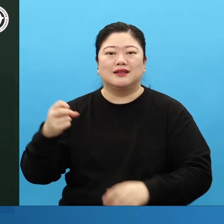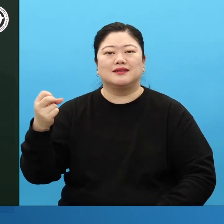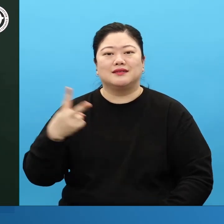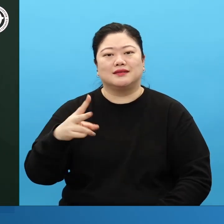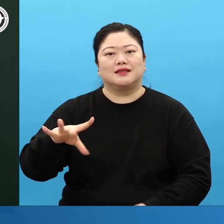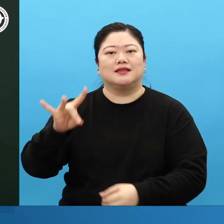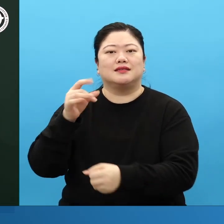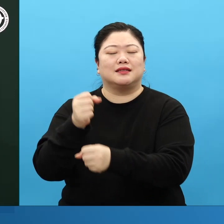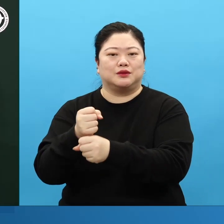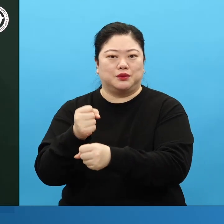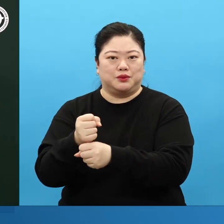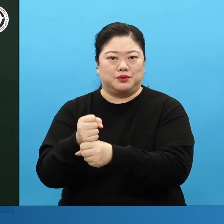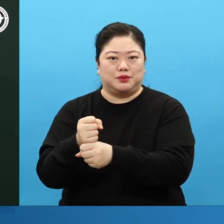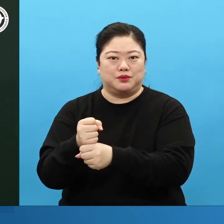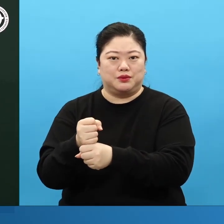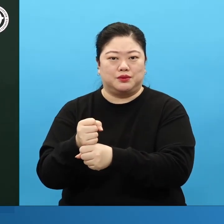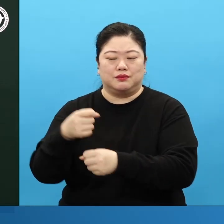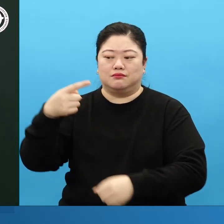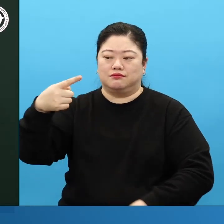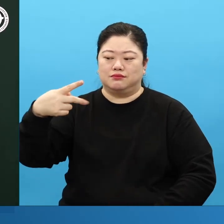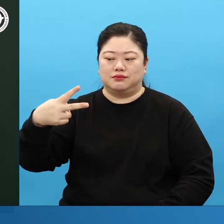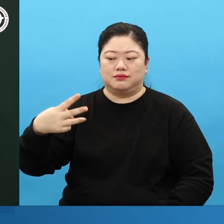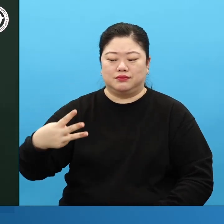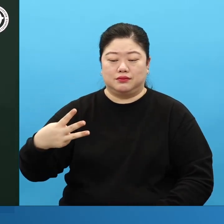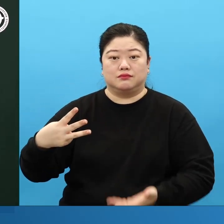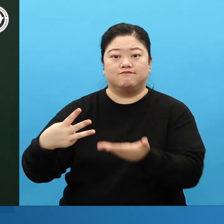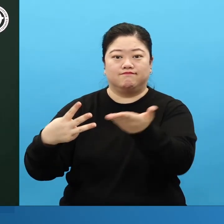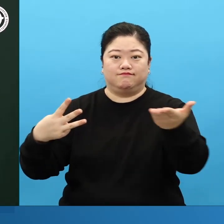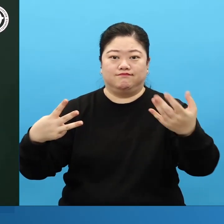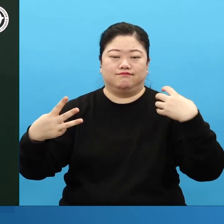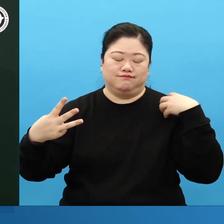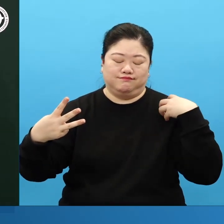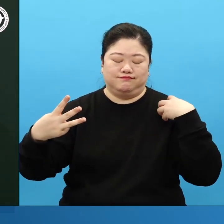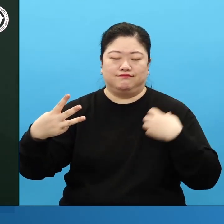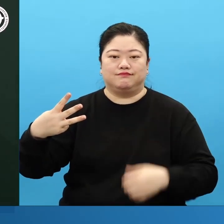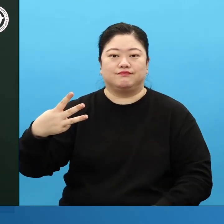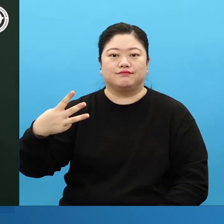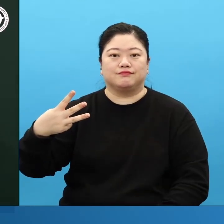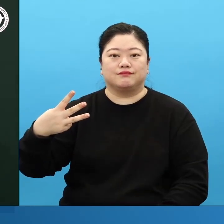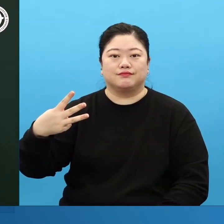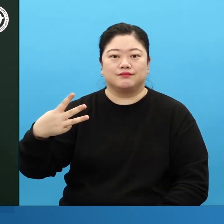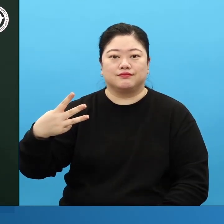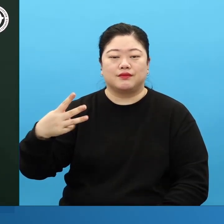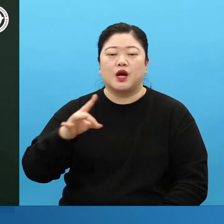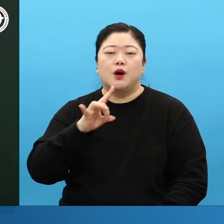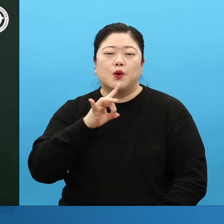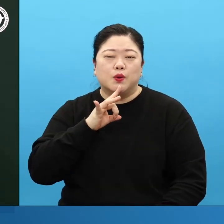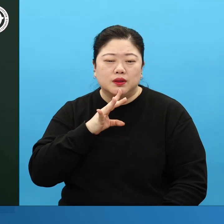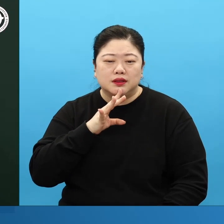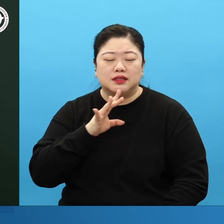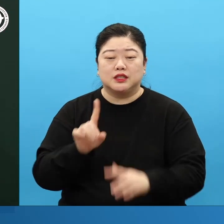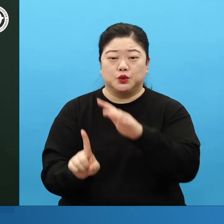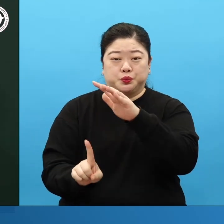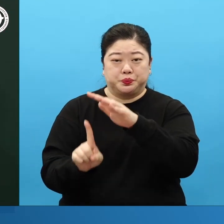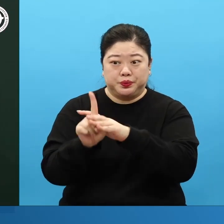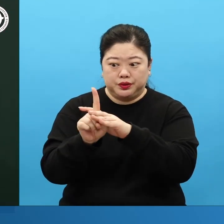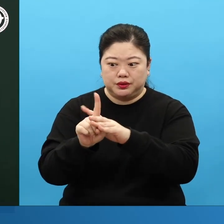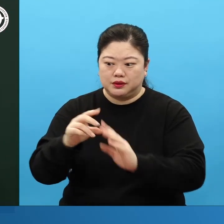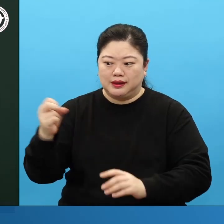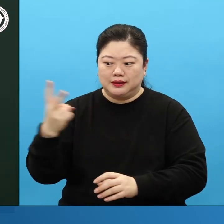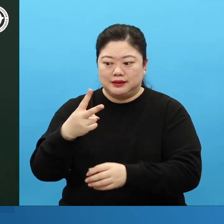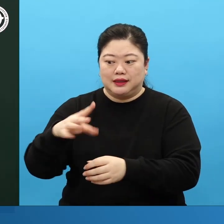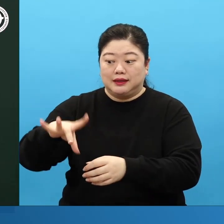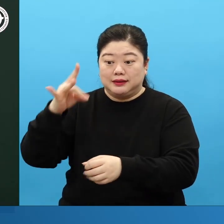재창조. Y la recreación. 이를 찾는 겁니다. Eso es lo que debemos de buscar. 무조건 어디서든지 오직 유일세상을 찾으면 진짜